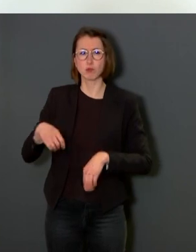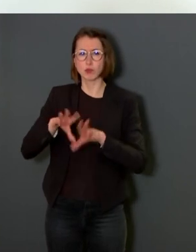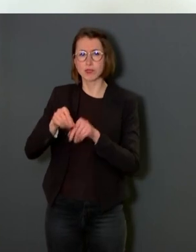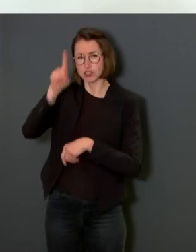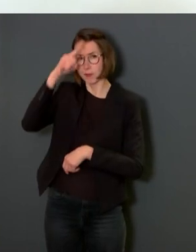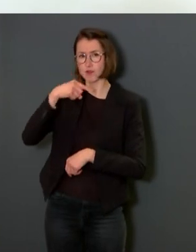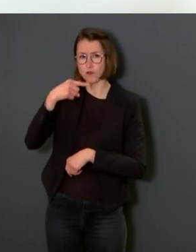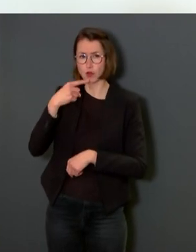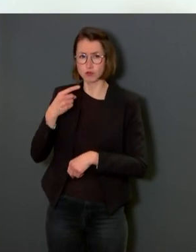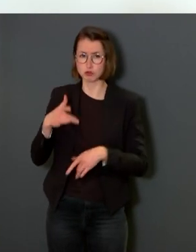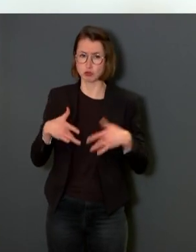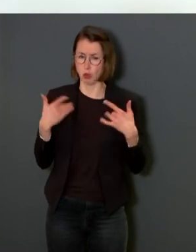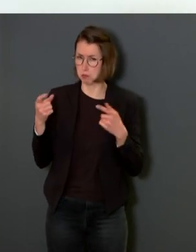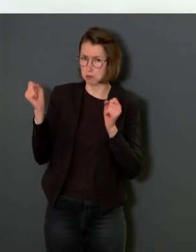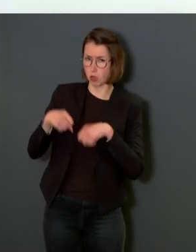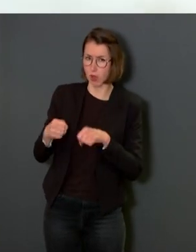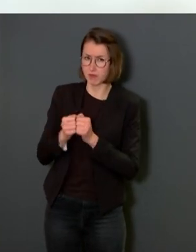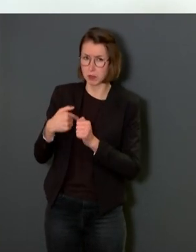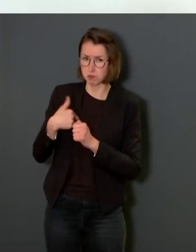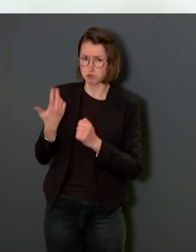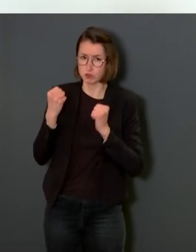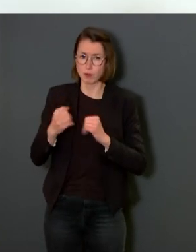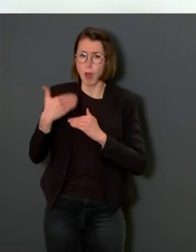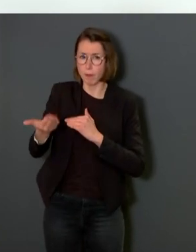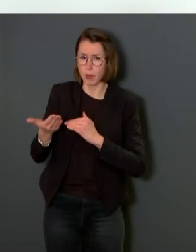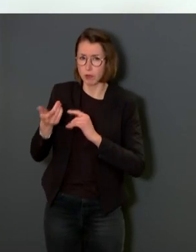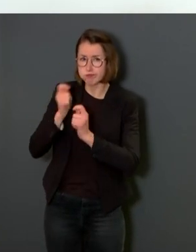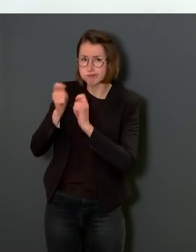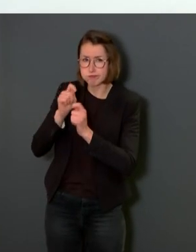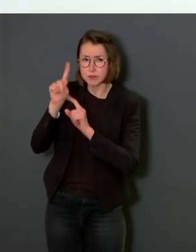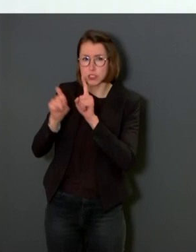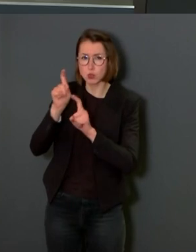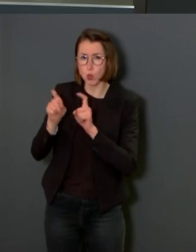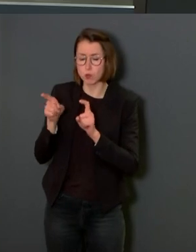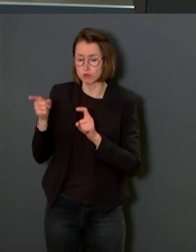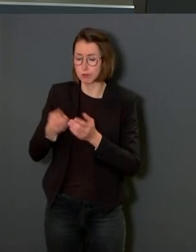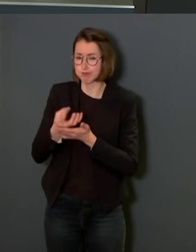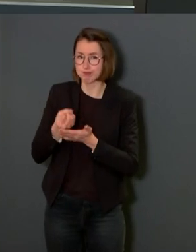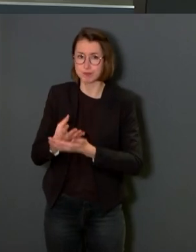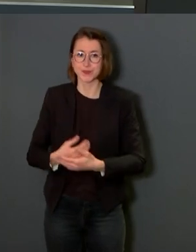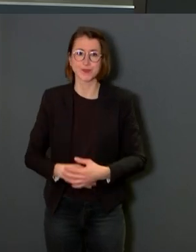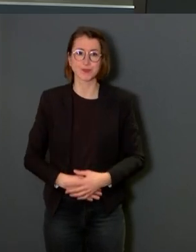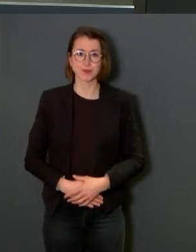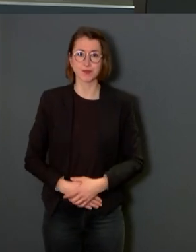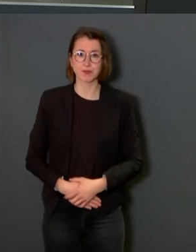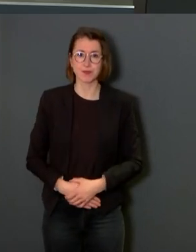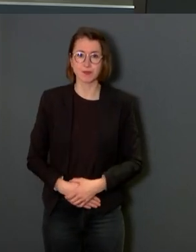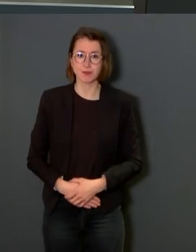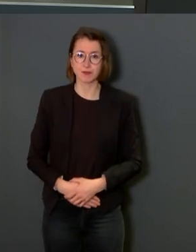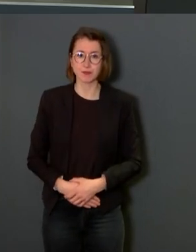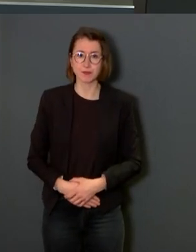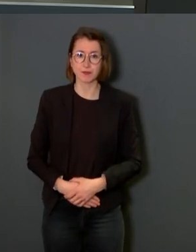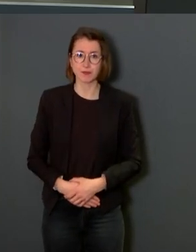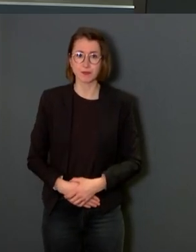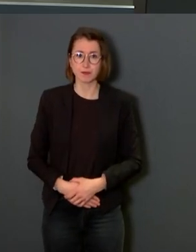vous pourriez l'interviewer si vous le souhaitez. Voilà un peu, monsieur le Premier ministre. Merci.